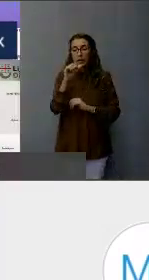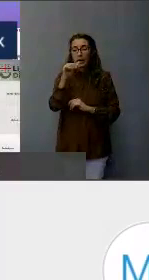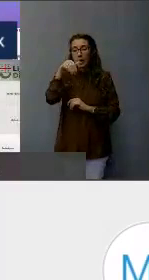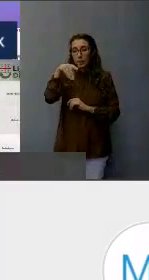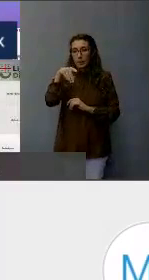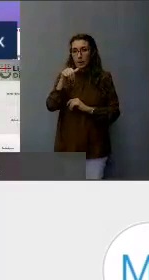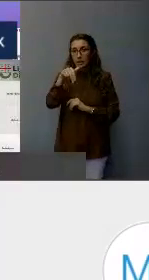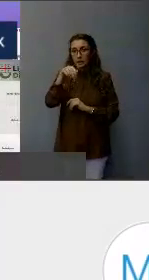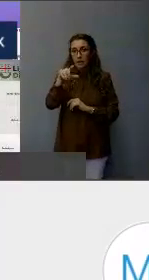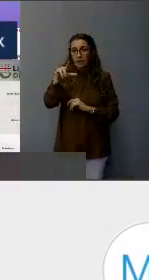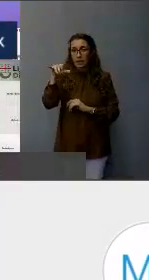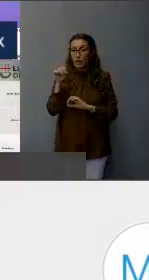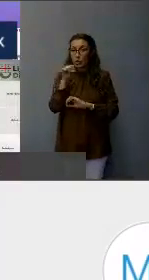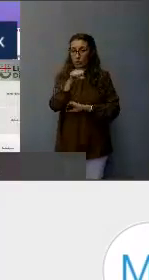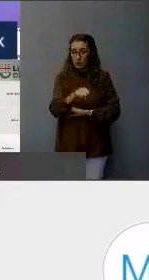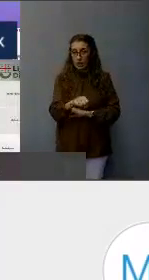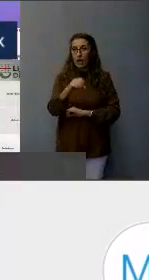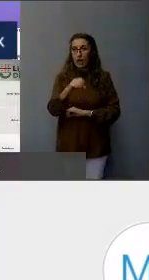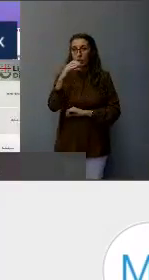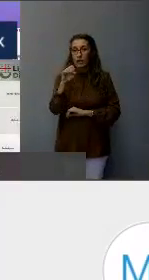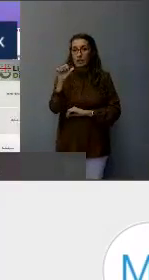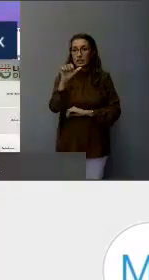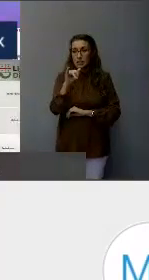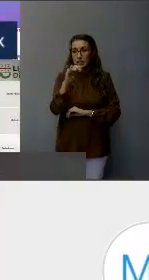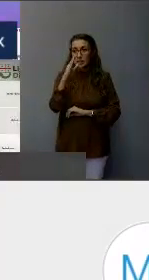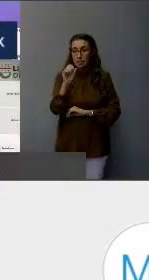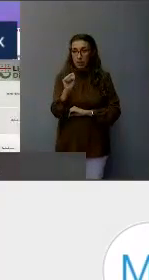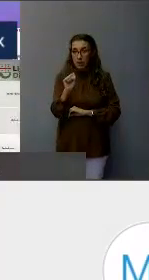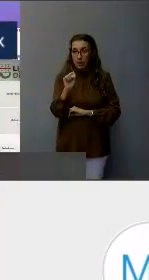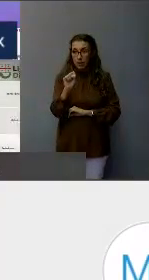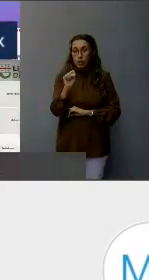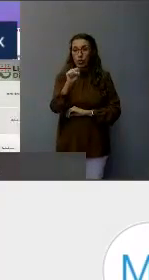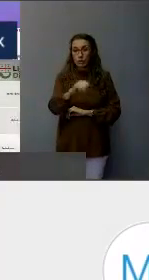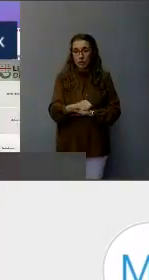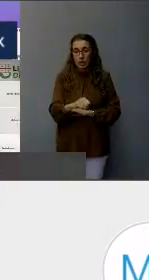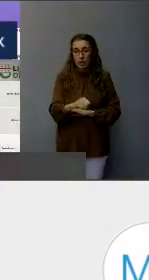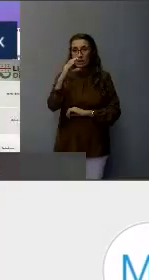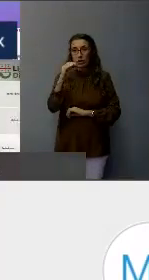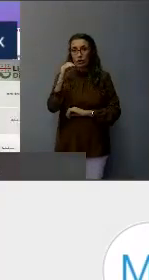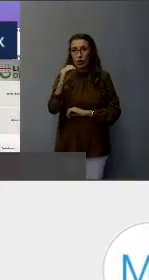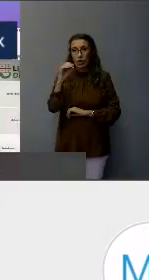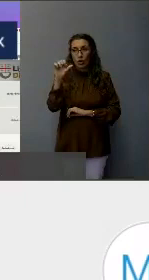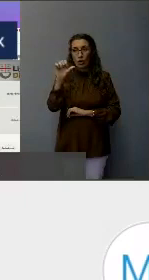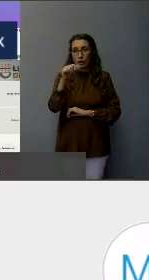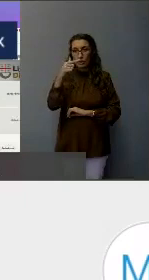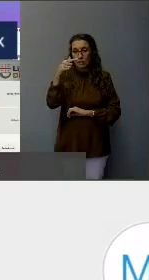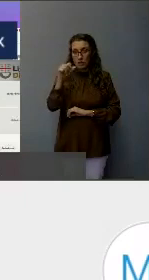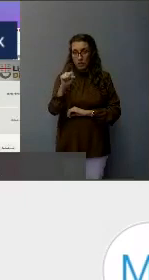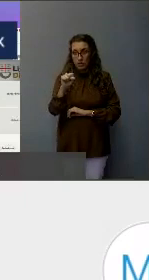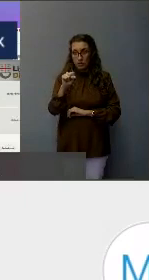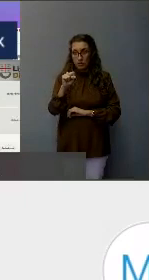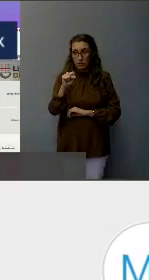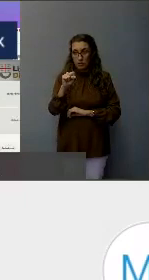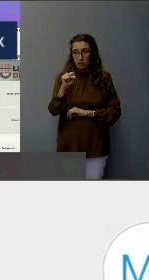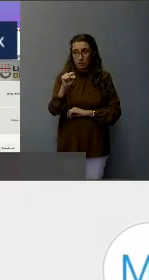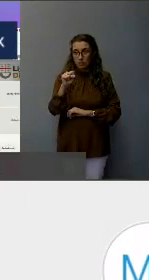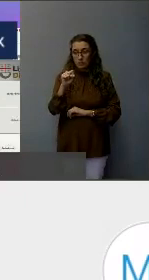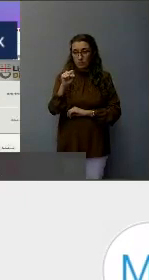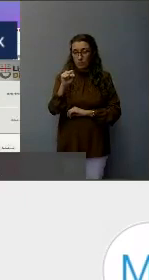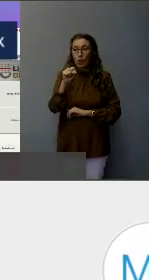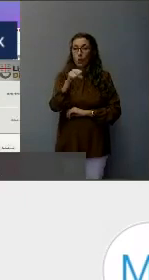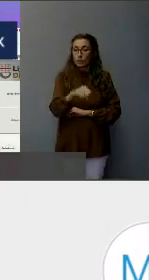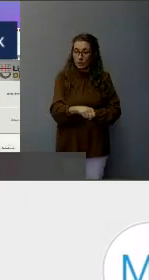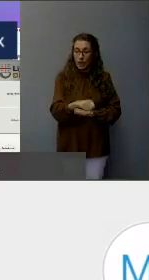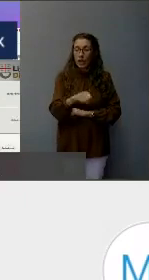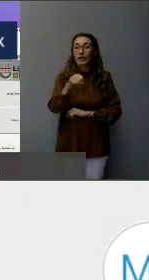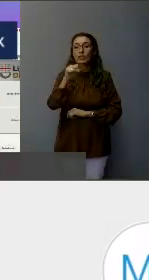campania entrare o consigliere cassiba contrario consigliere costa mario